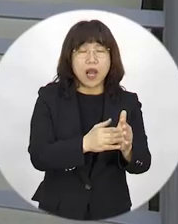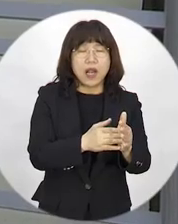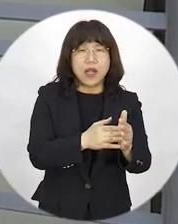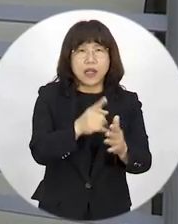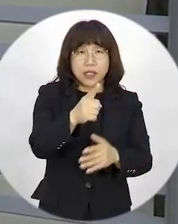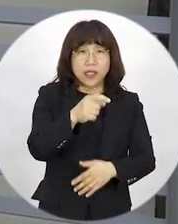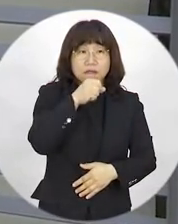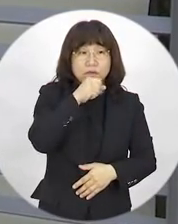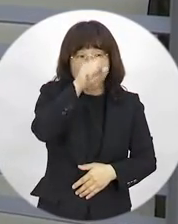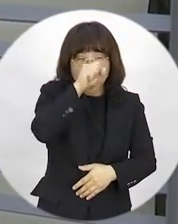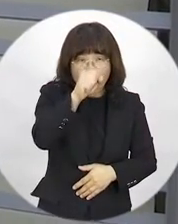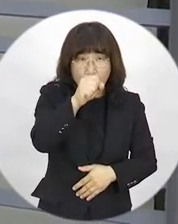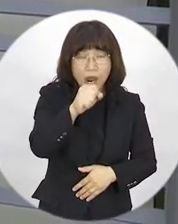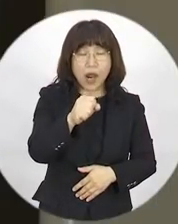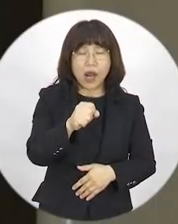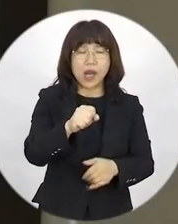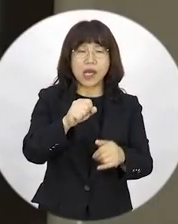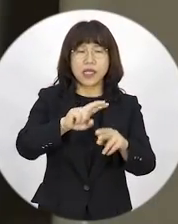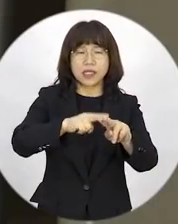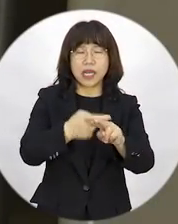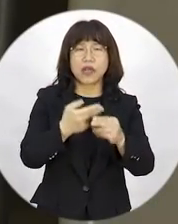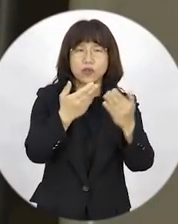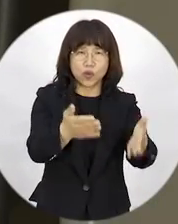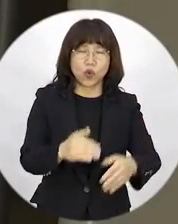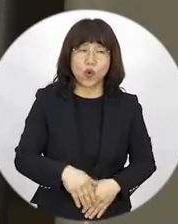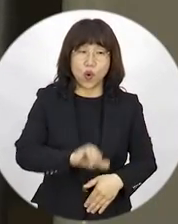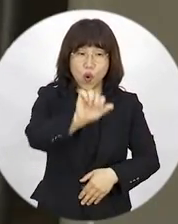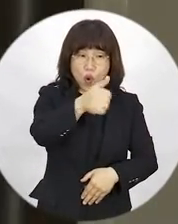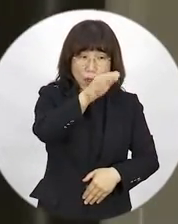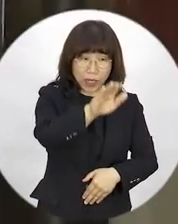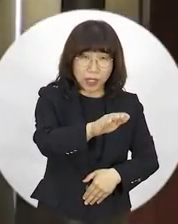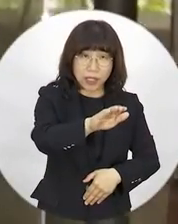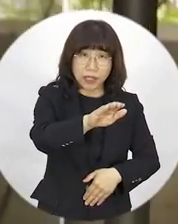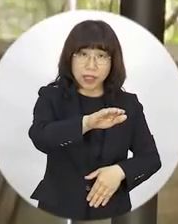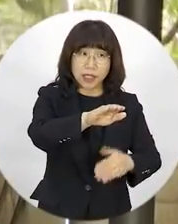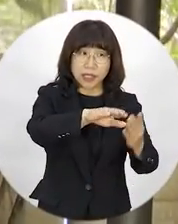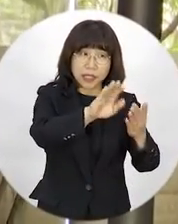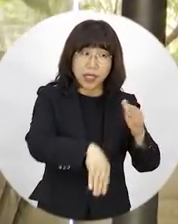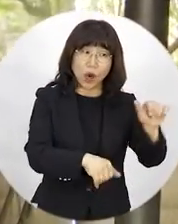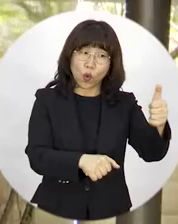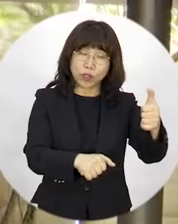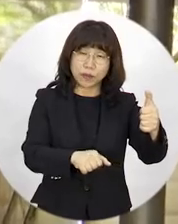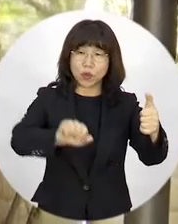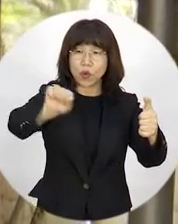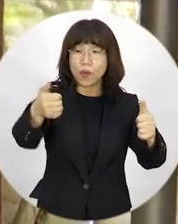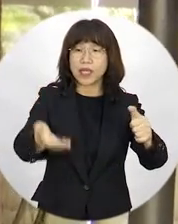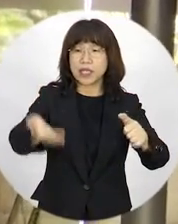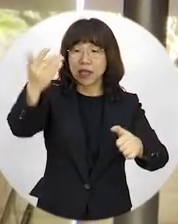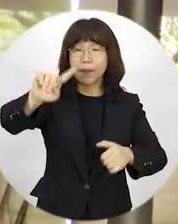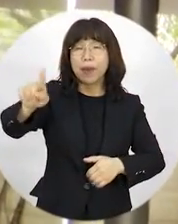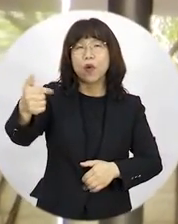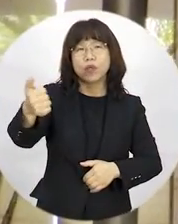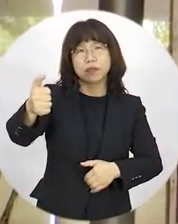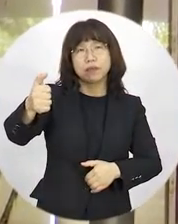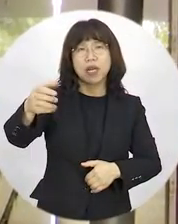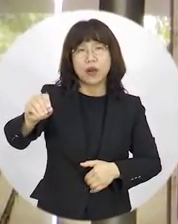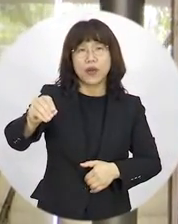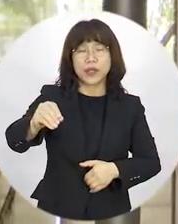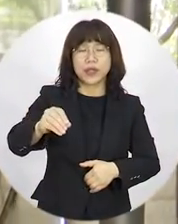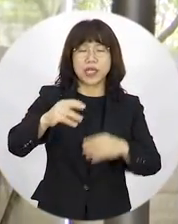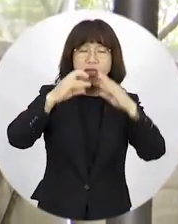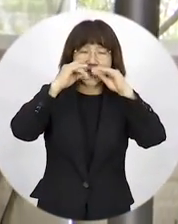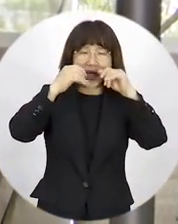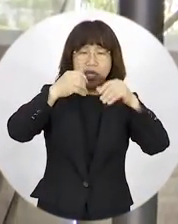공동주택의 는 부상이 주어지며 500가구 미만은 최대 50만원 500가구 이상 은 최대 120만원